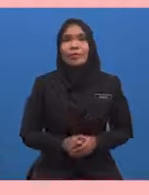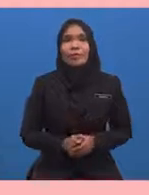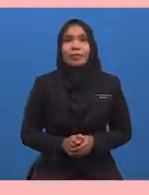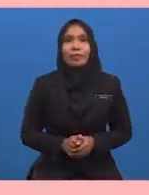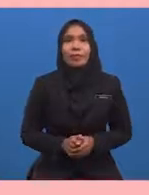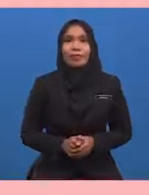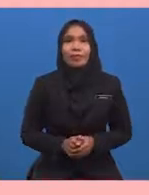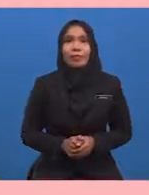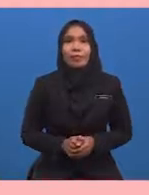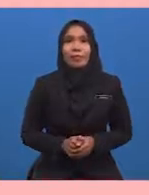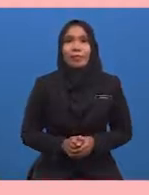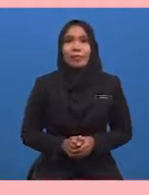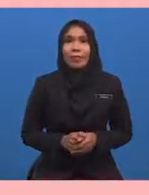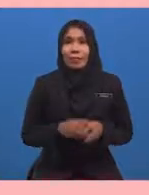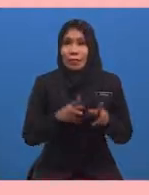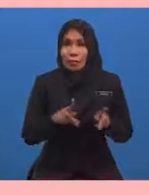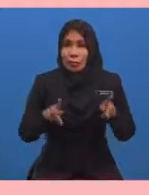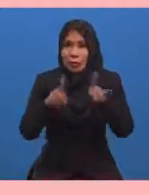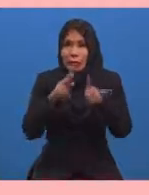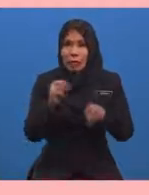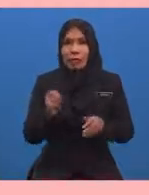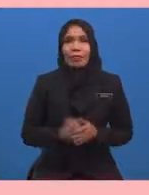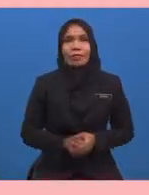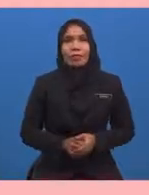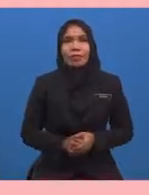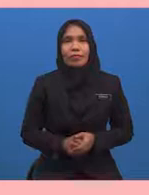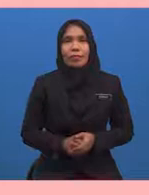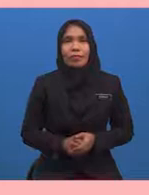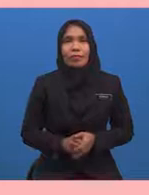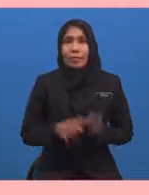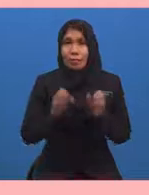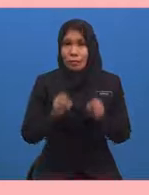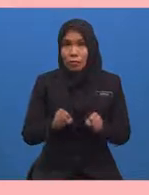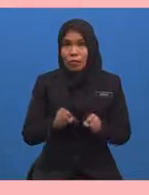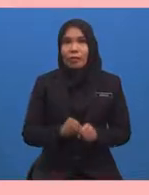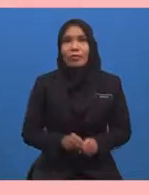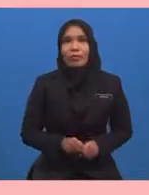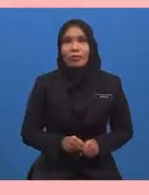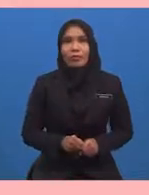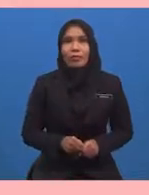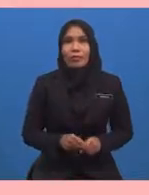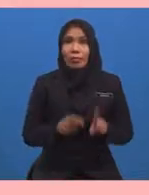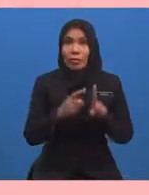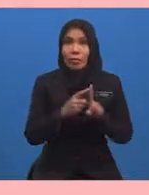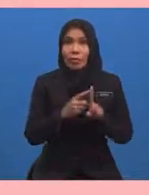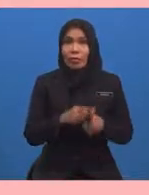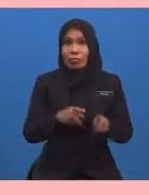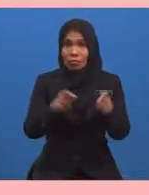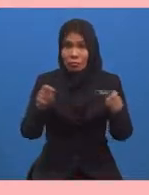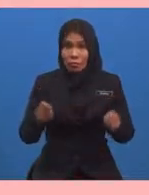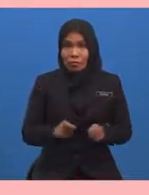Antara kepentingan tanah pamah ialah sesuai untuk pertama, kegiatan pertempatan,